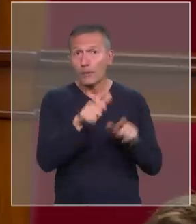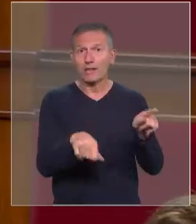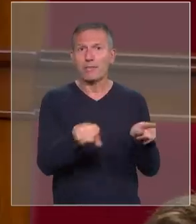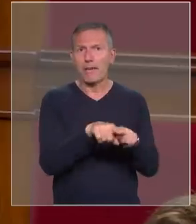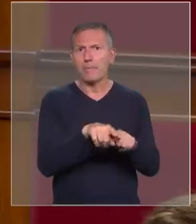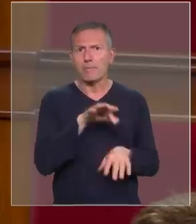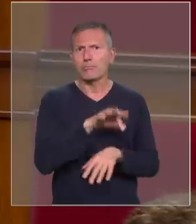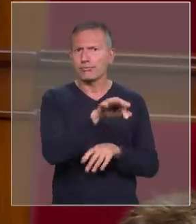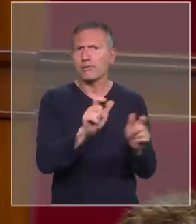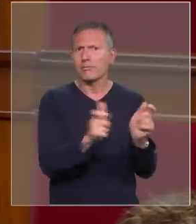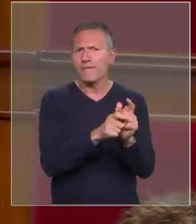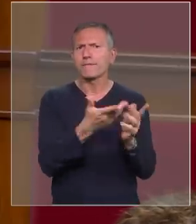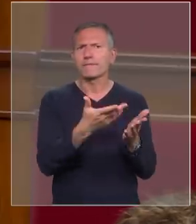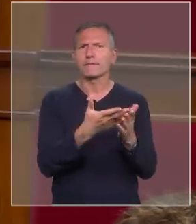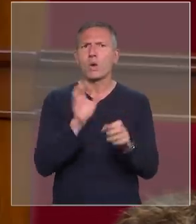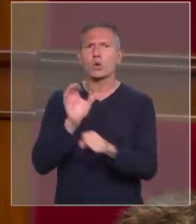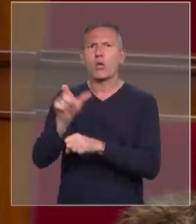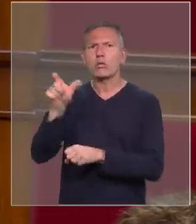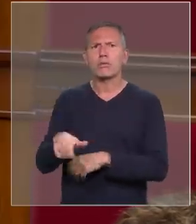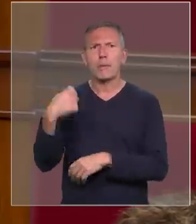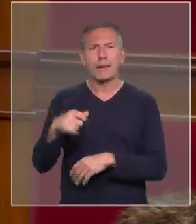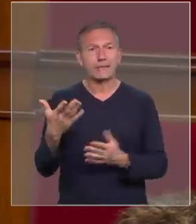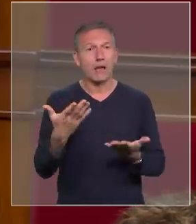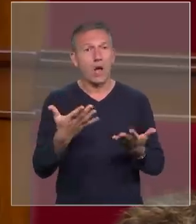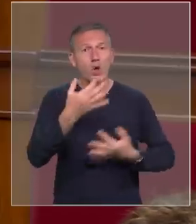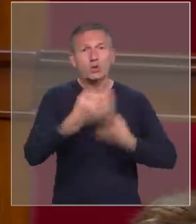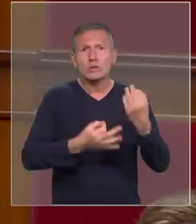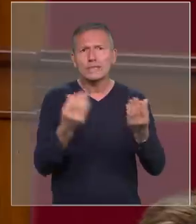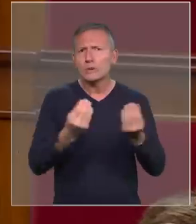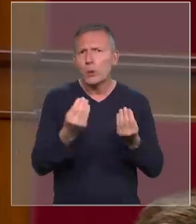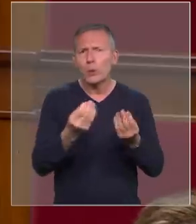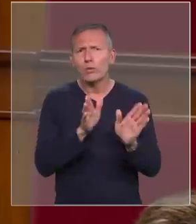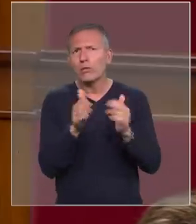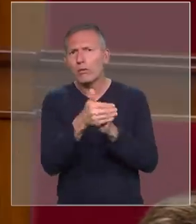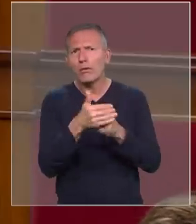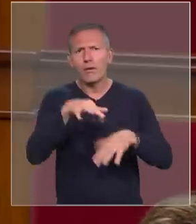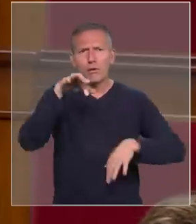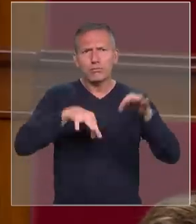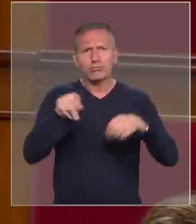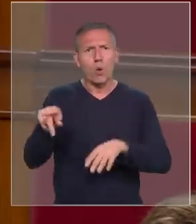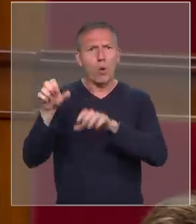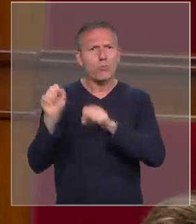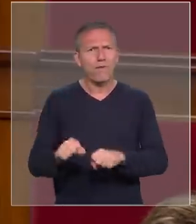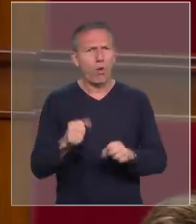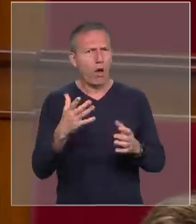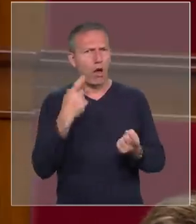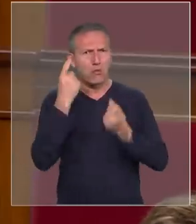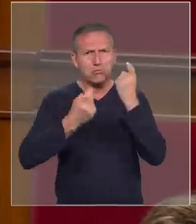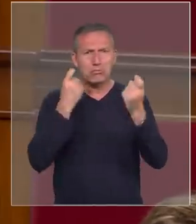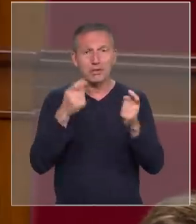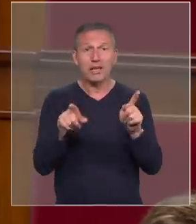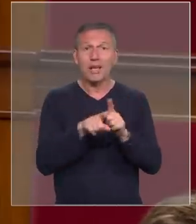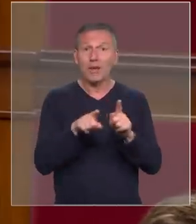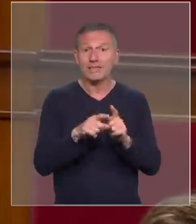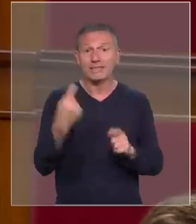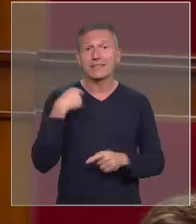exemple, ont connu le même sort. Donc sans remettre en cause la justice sénégalaise, de réelles questions se posent quant à son instrumentalisation par le pouvoir en place. pas à la hauteur, enfin, parce que dès